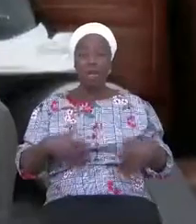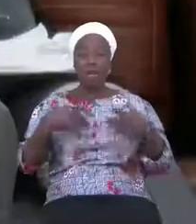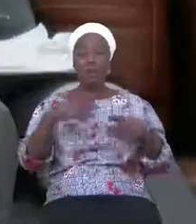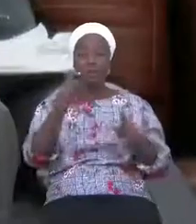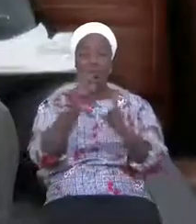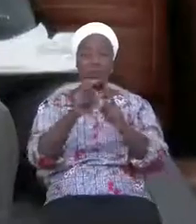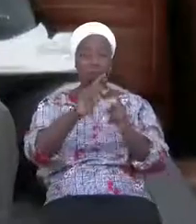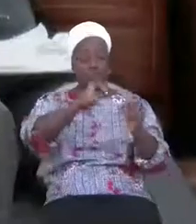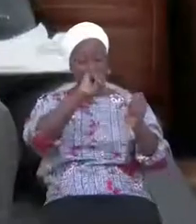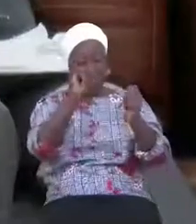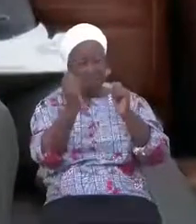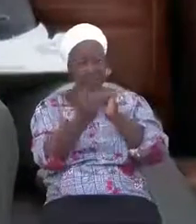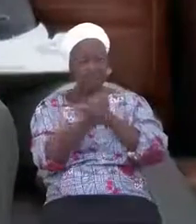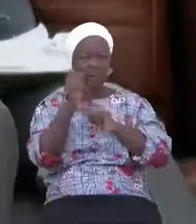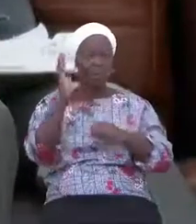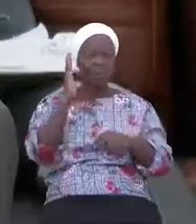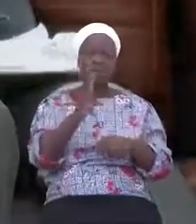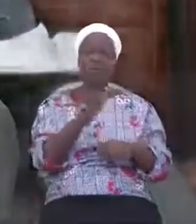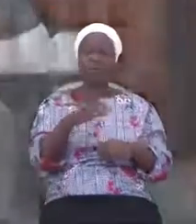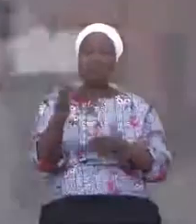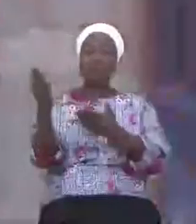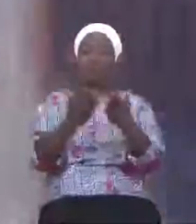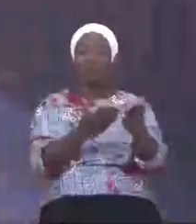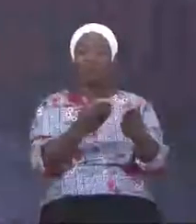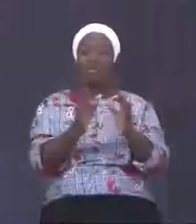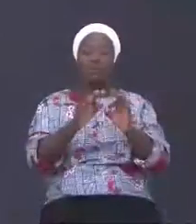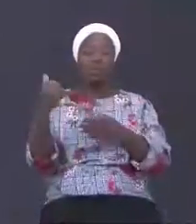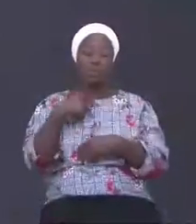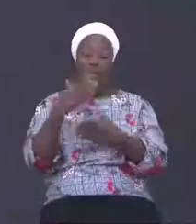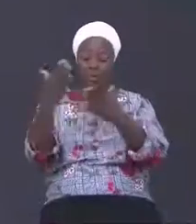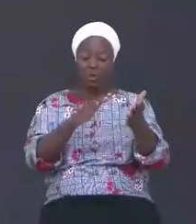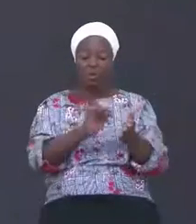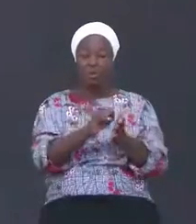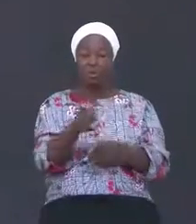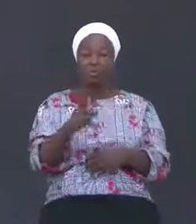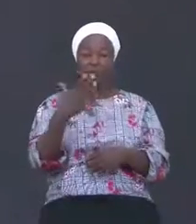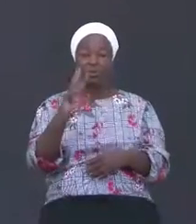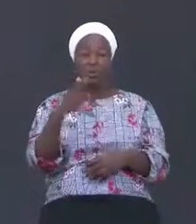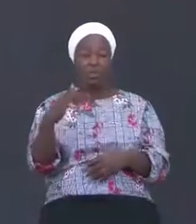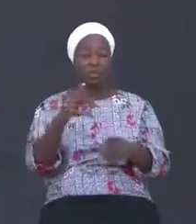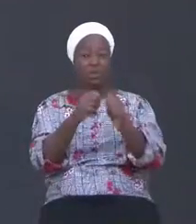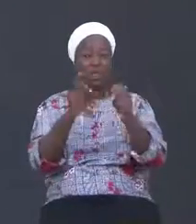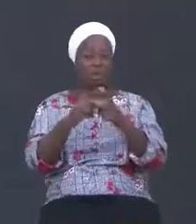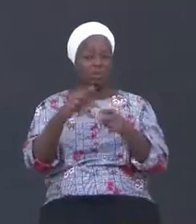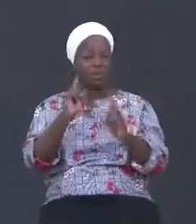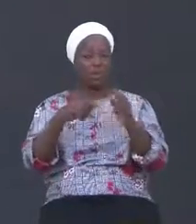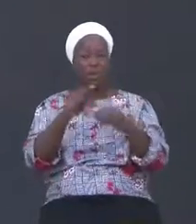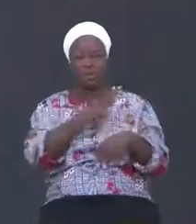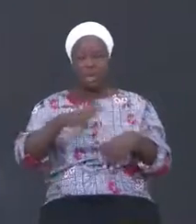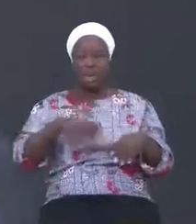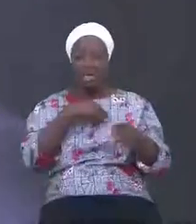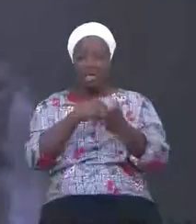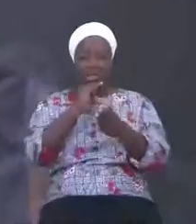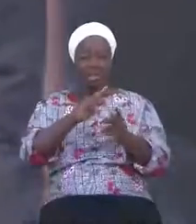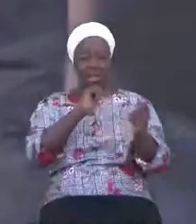mot transformation. Quand vous mettez ces deux mots ensemble, vous parlez de Christ et c'est la